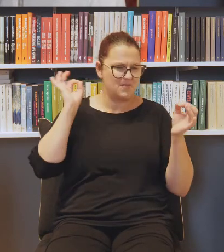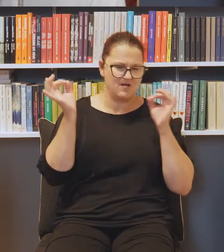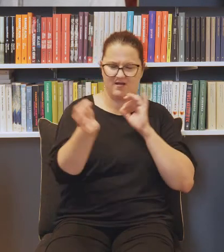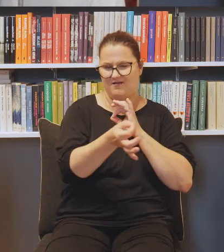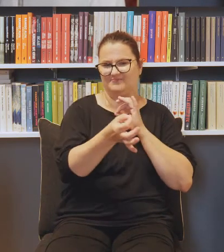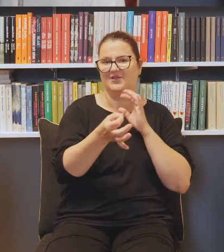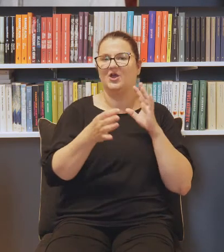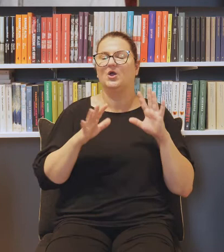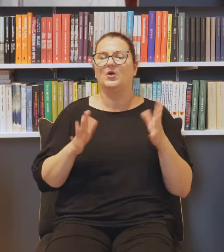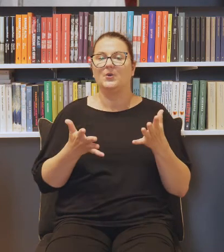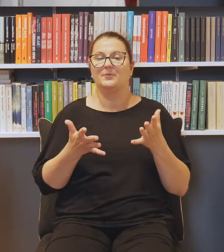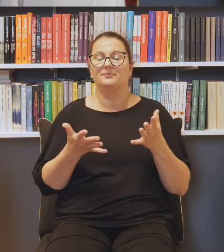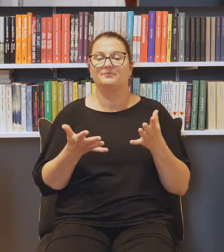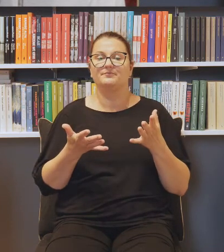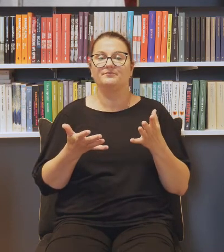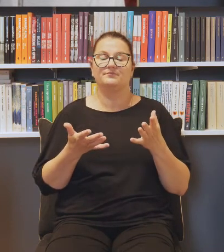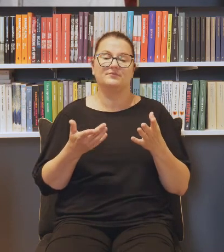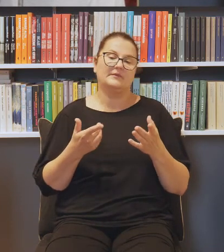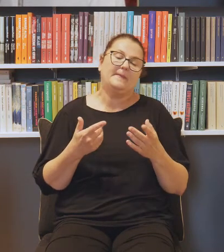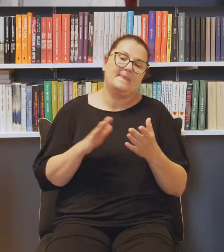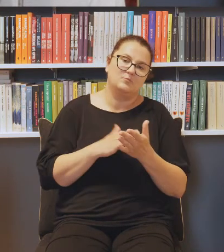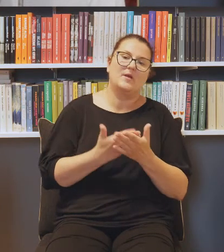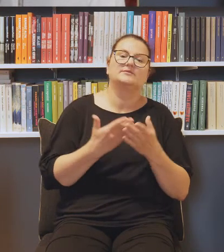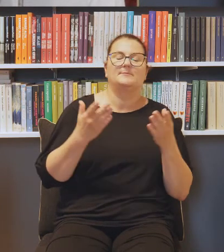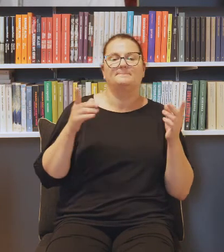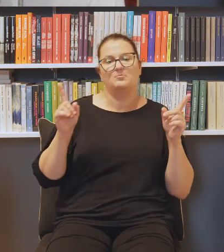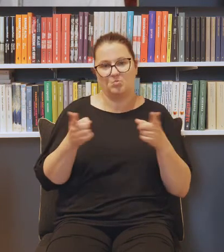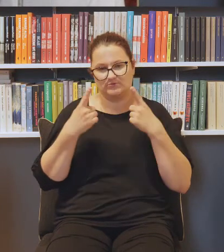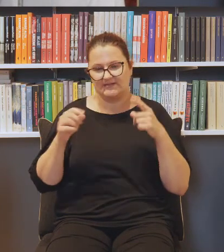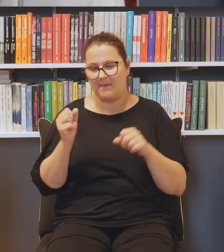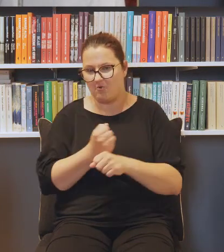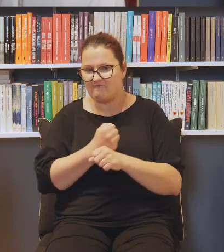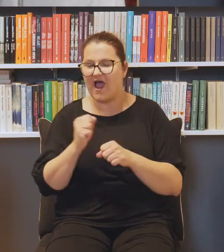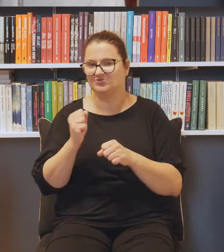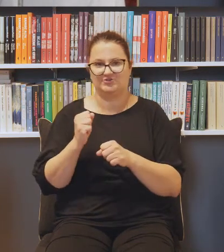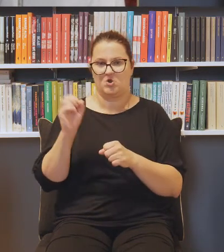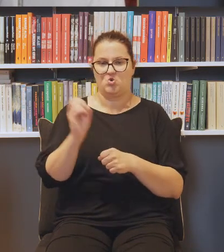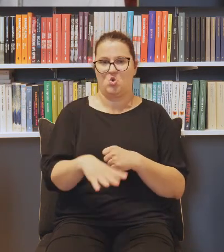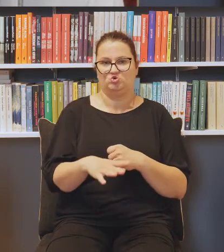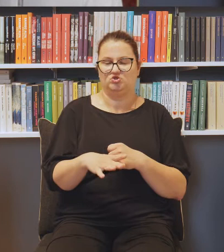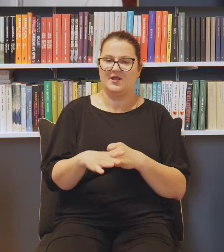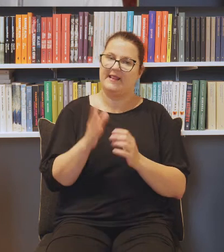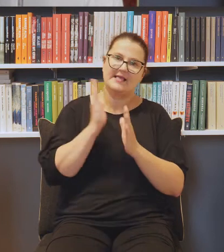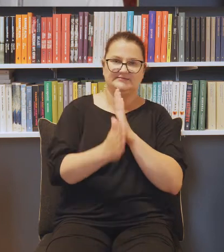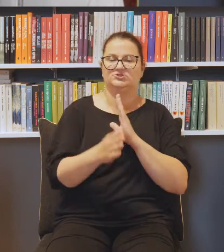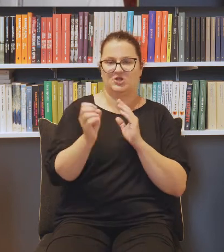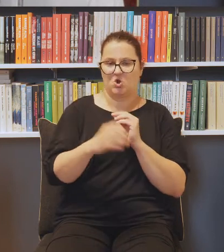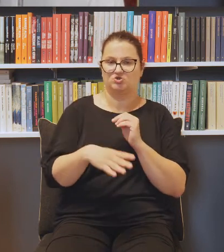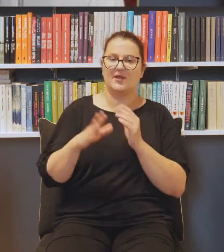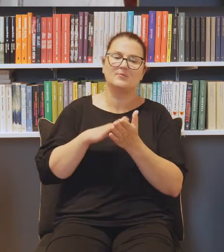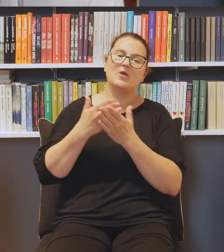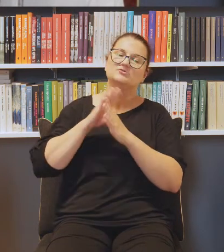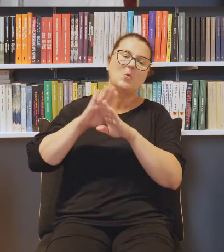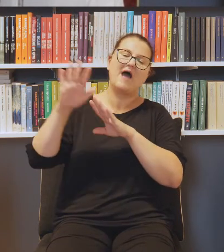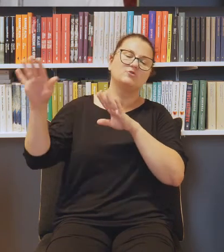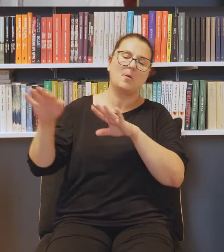To znaczy, kiedy powiedzmy muzyka poważna ma na przykład dużo gorzej. Można być jakimś sławnym